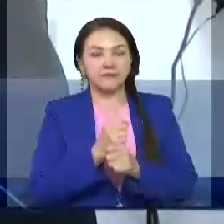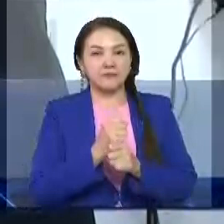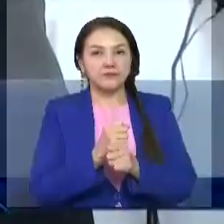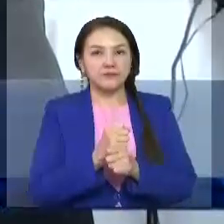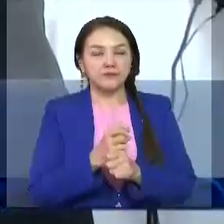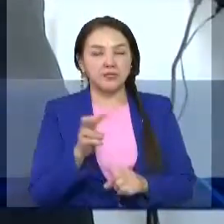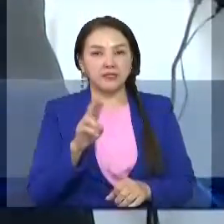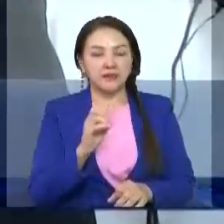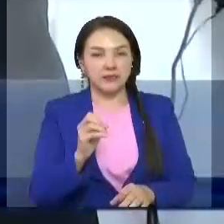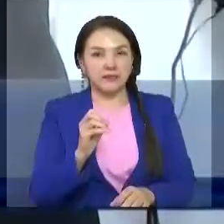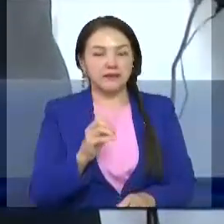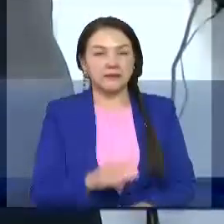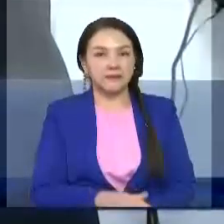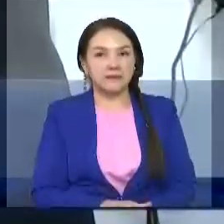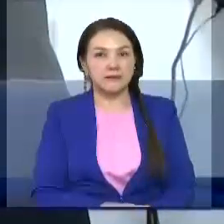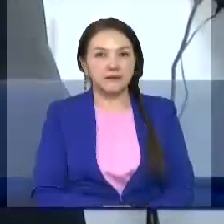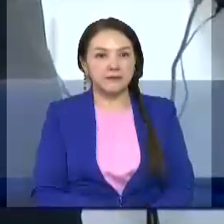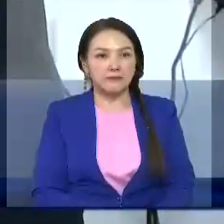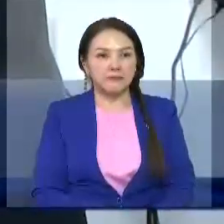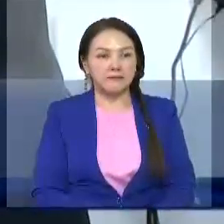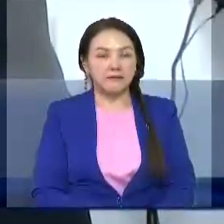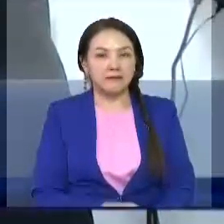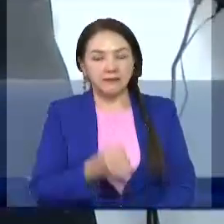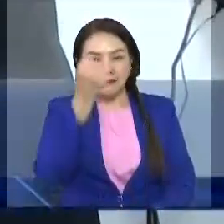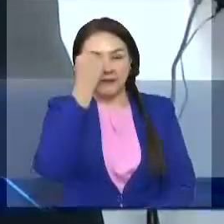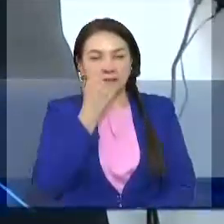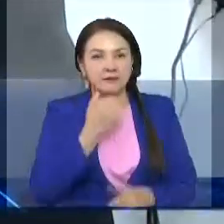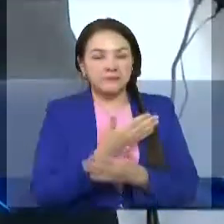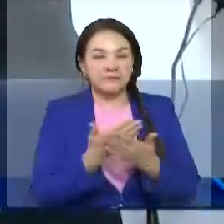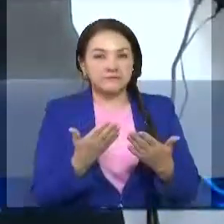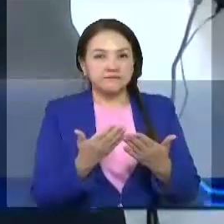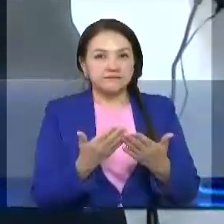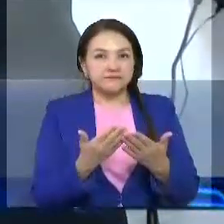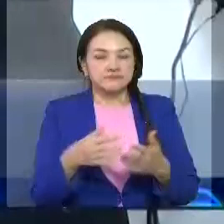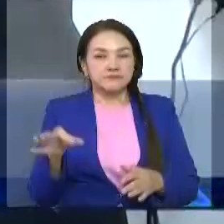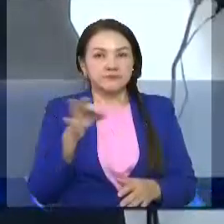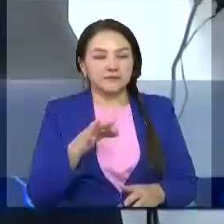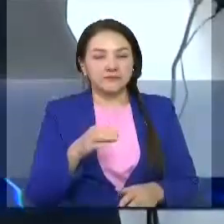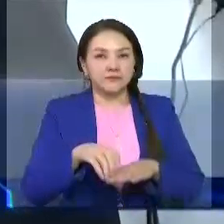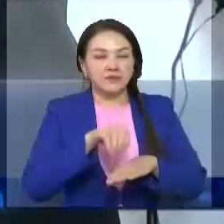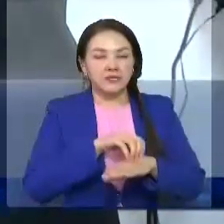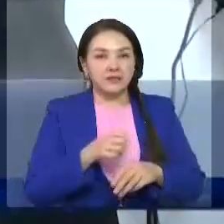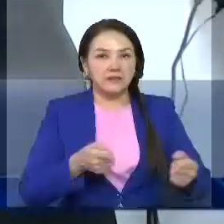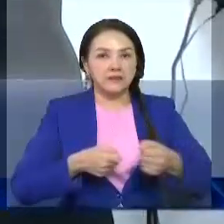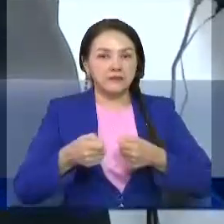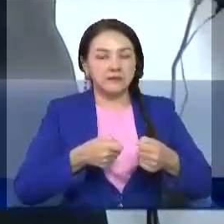после мая после Майской сессии Спасибо областному макима